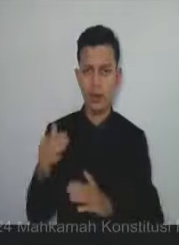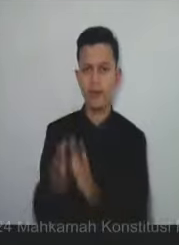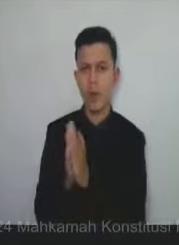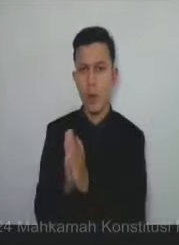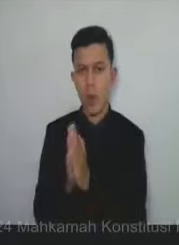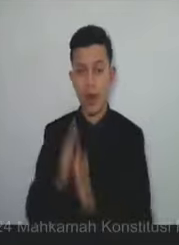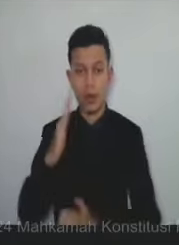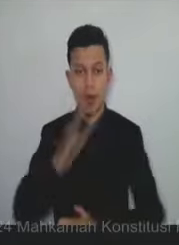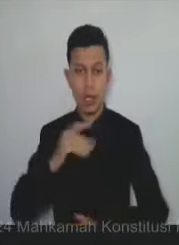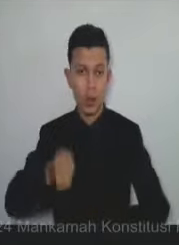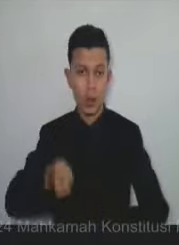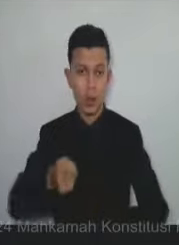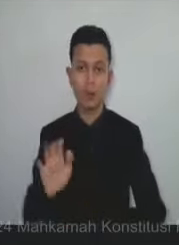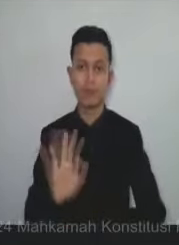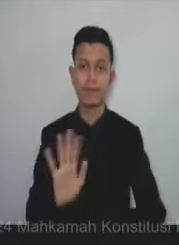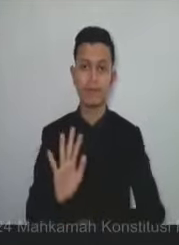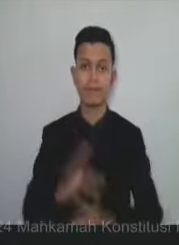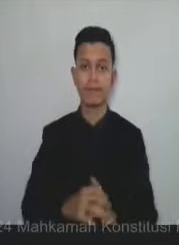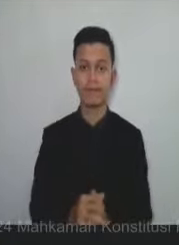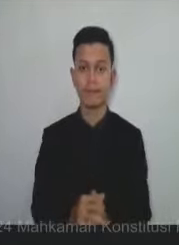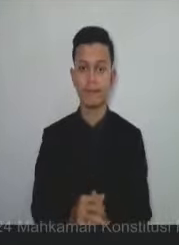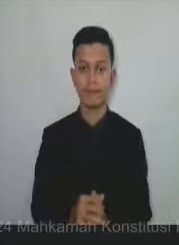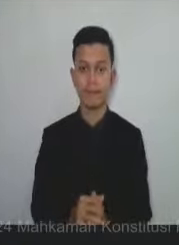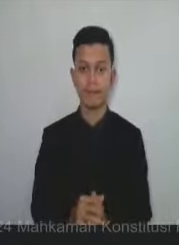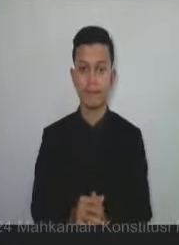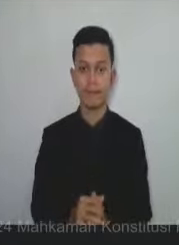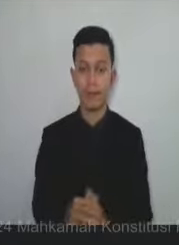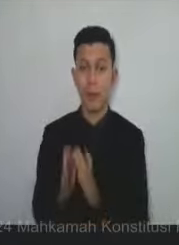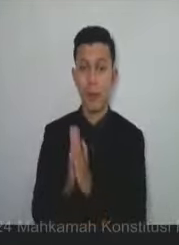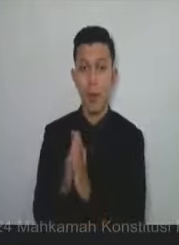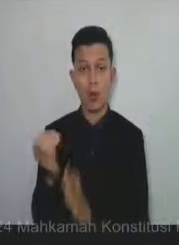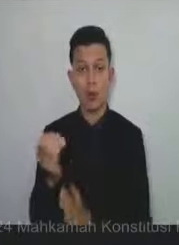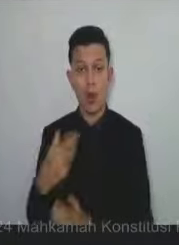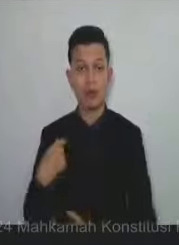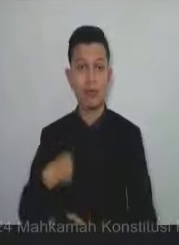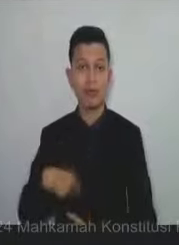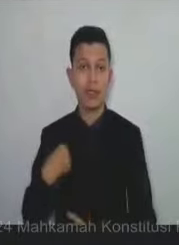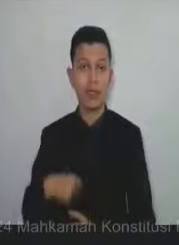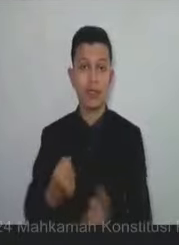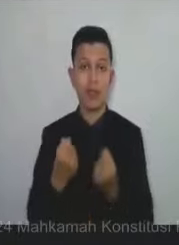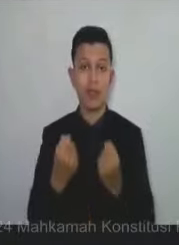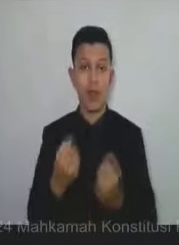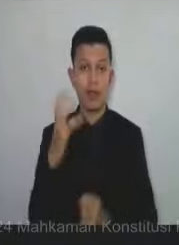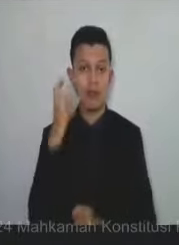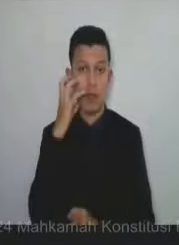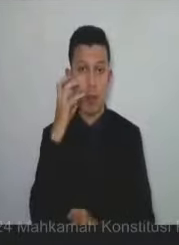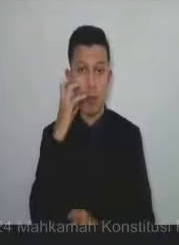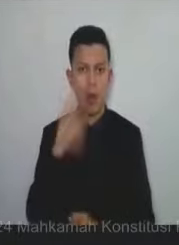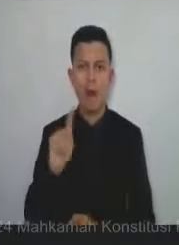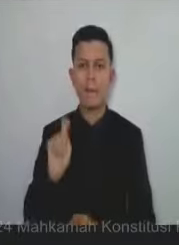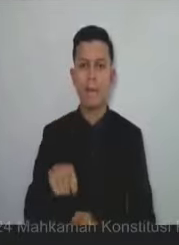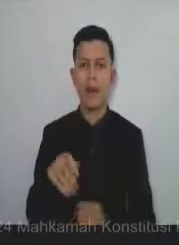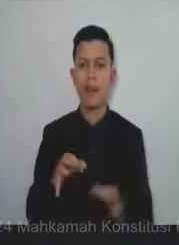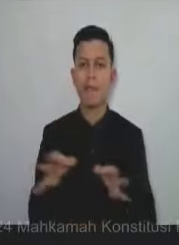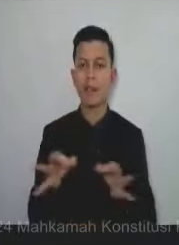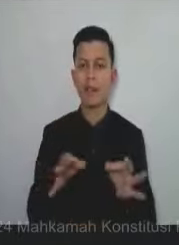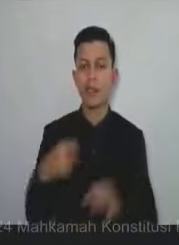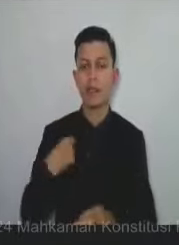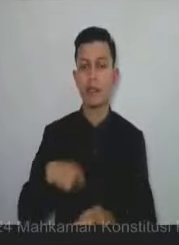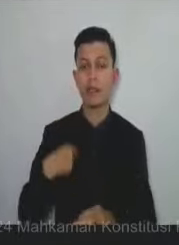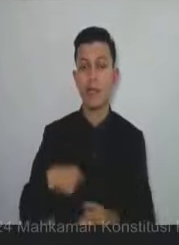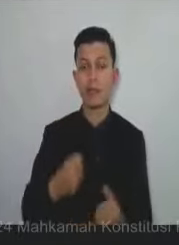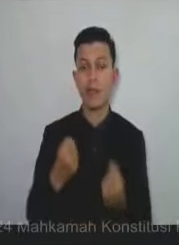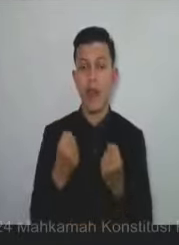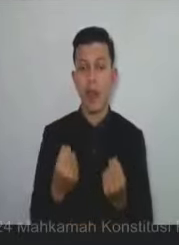hukum. Bahwa pemohon mendalilkan Menteri Pertahanan Prabowo Subianto menggunakan fasilitas Kementerian Pertahanan berupa